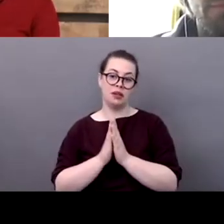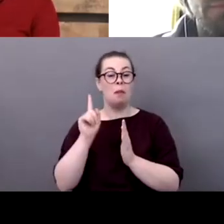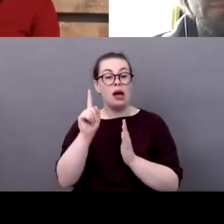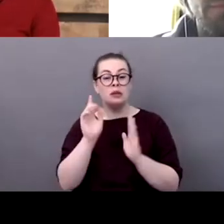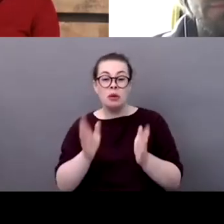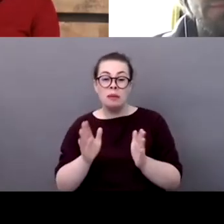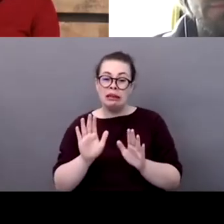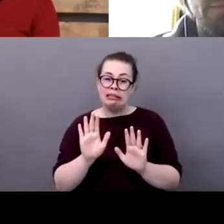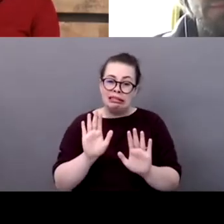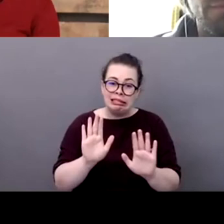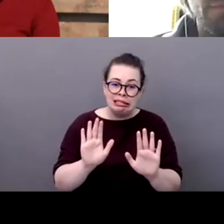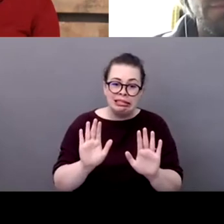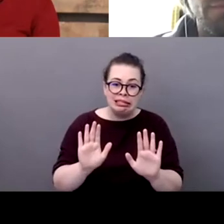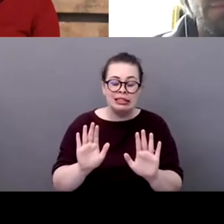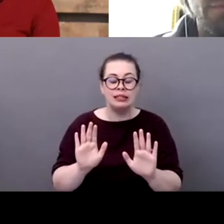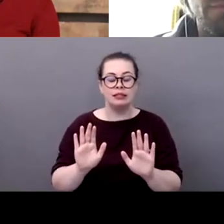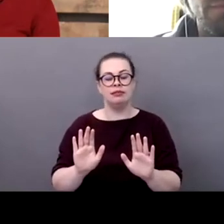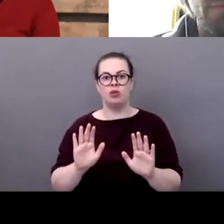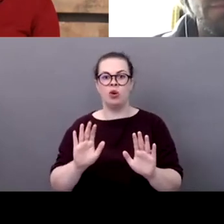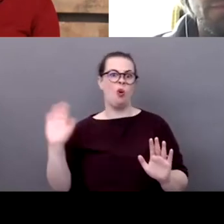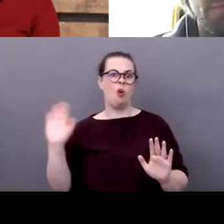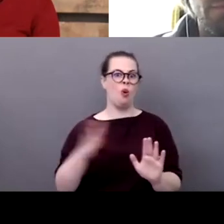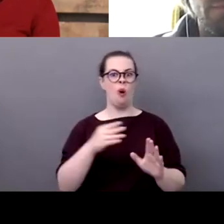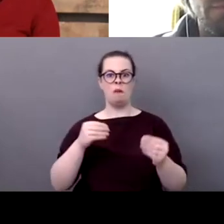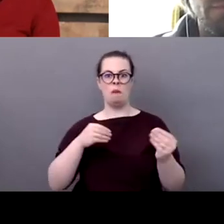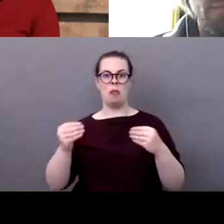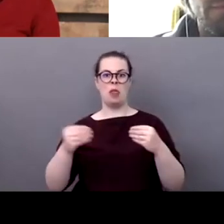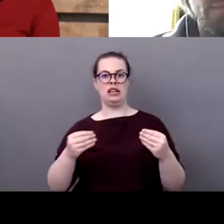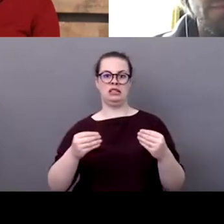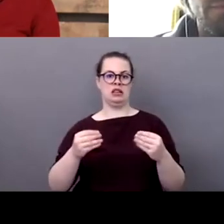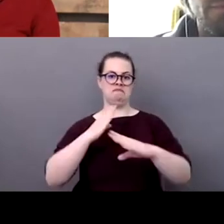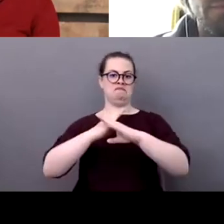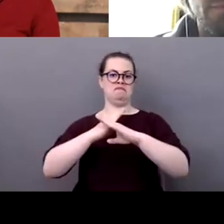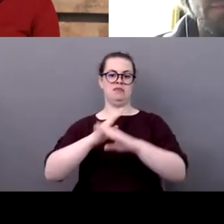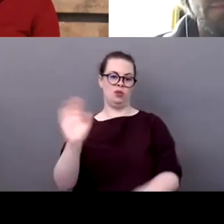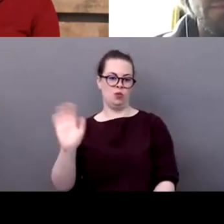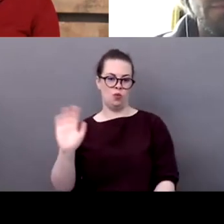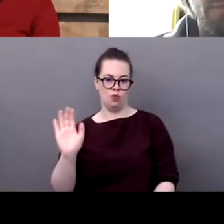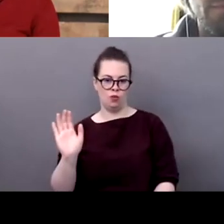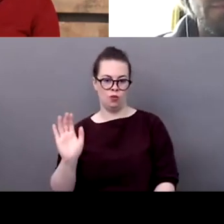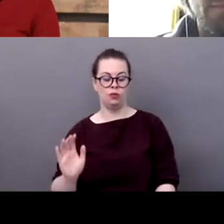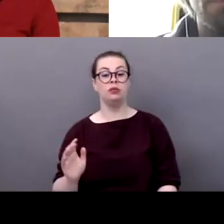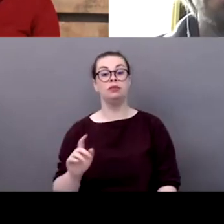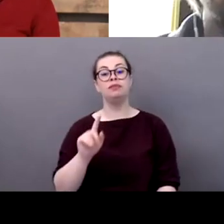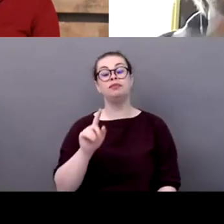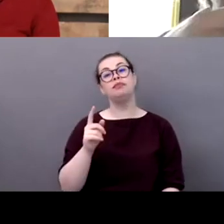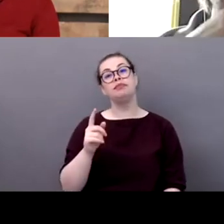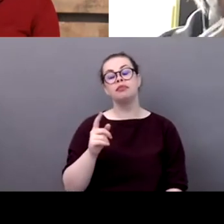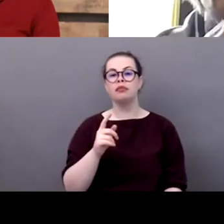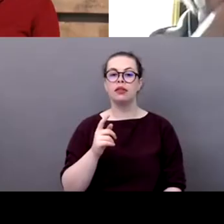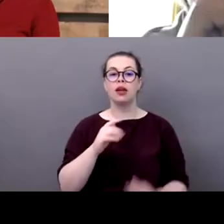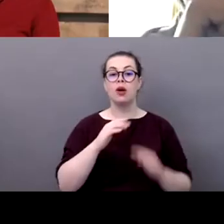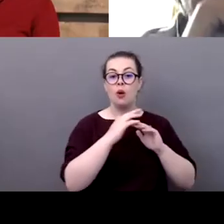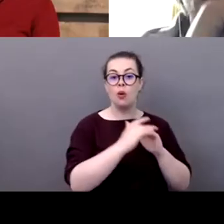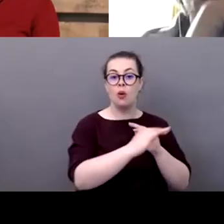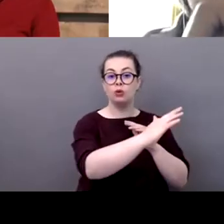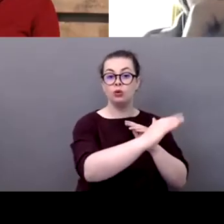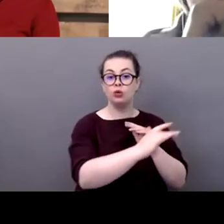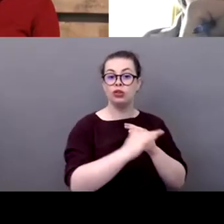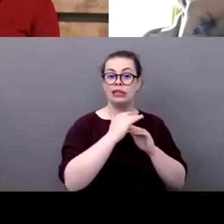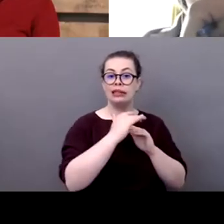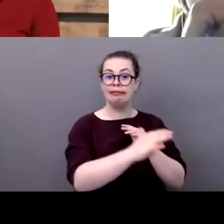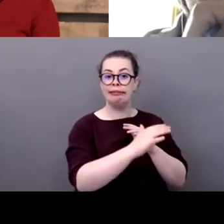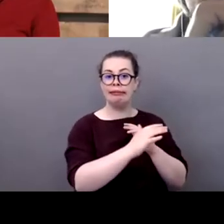des océans. La pollution de l'océan, elle commence chez soi, elle commence quand on jette un mégot de cigarette dans la rue, et donc